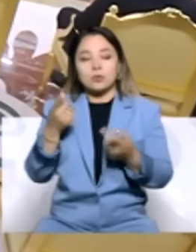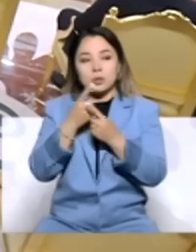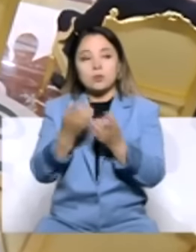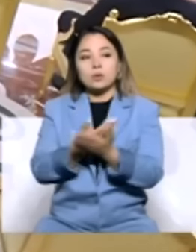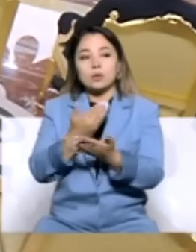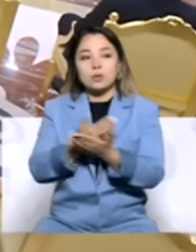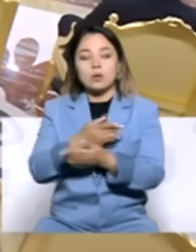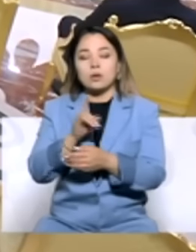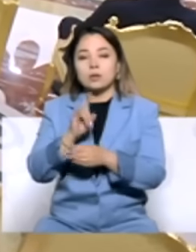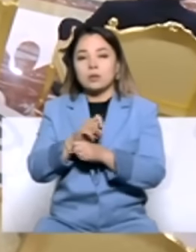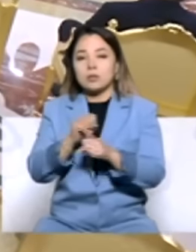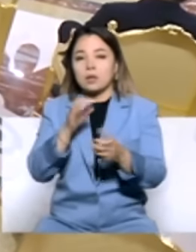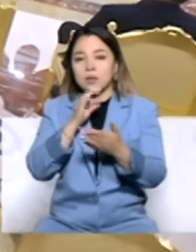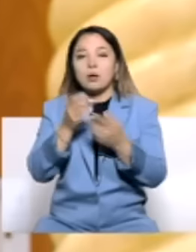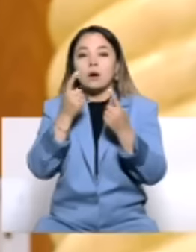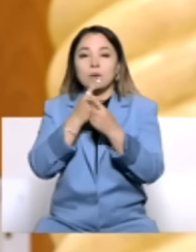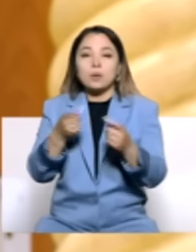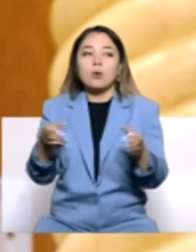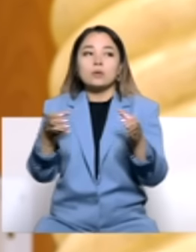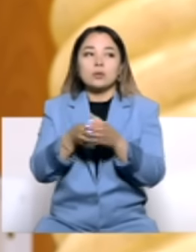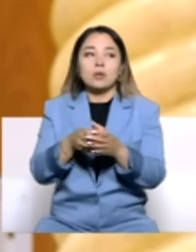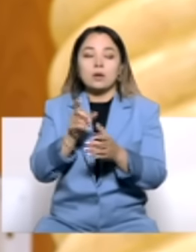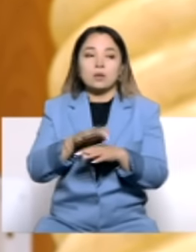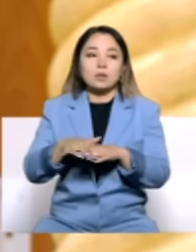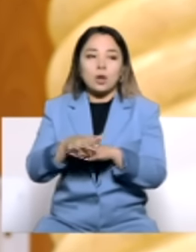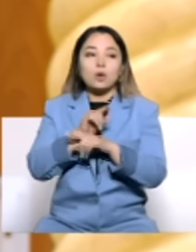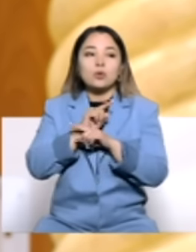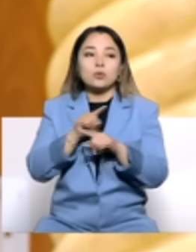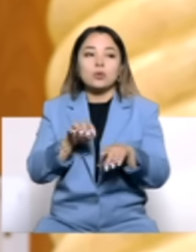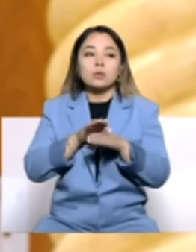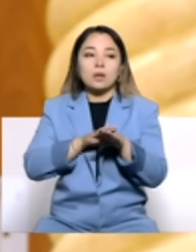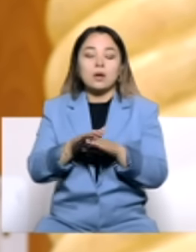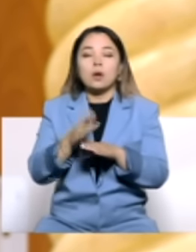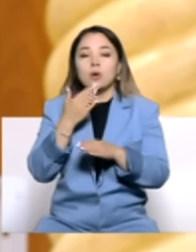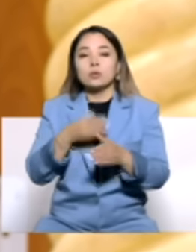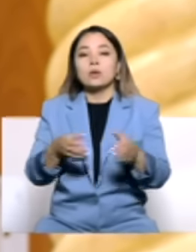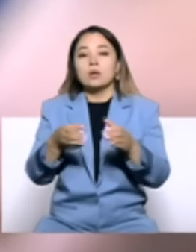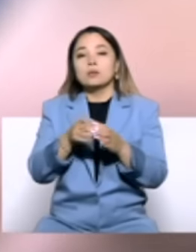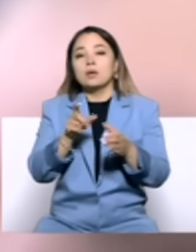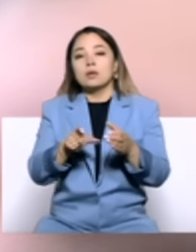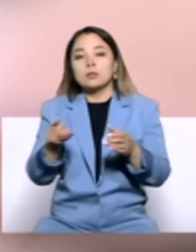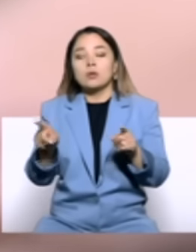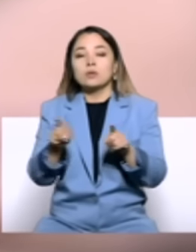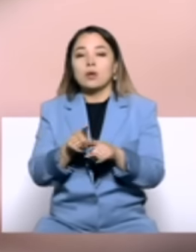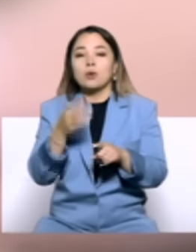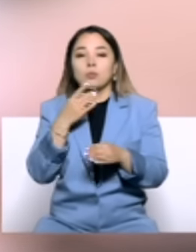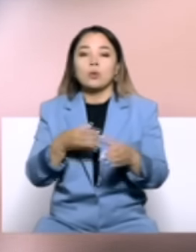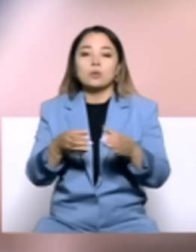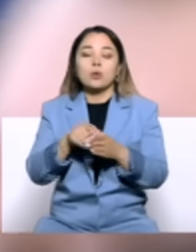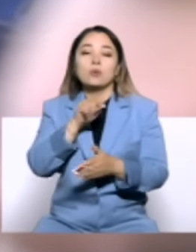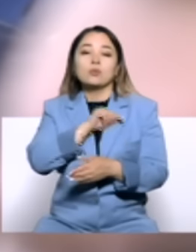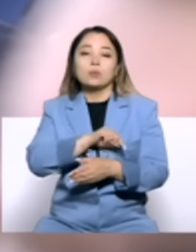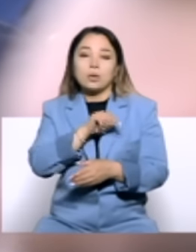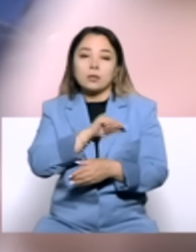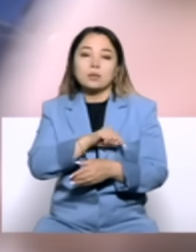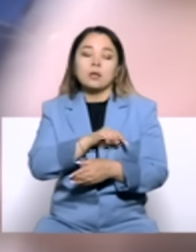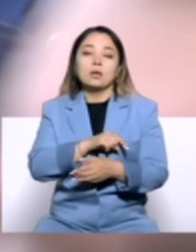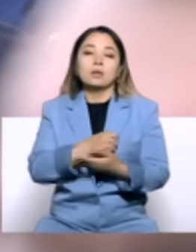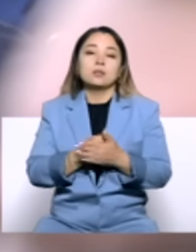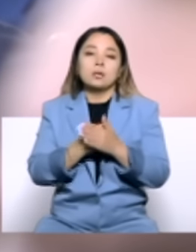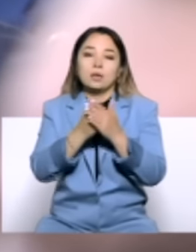болмайды. Ақпарат құралдары халықтың үні, ұлттың жаршысы, бұқараның рухани